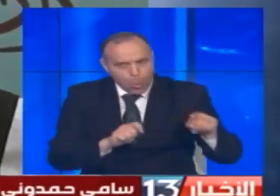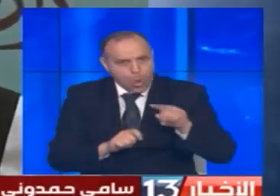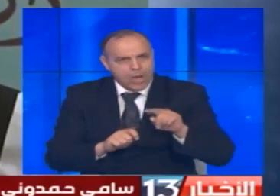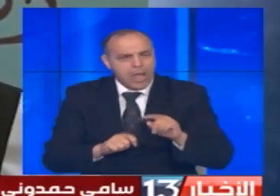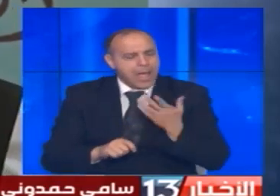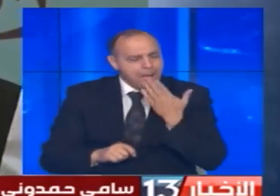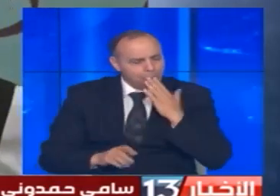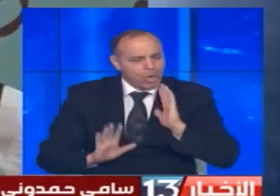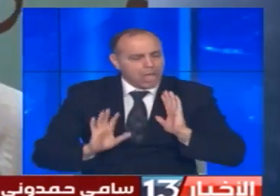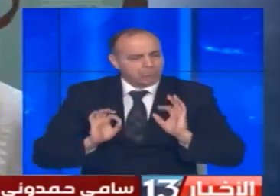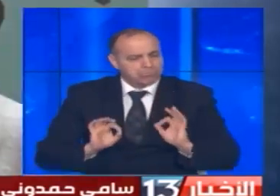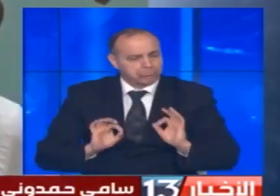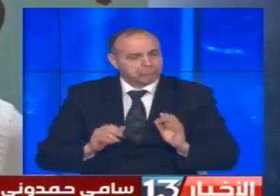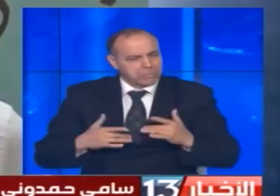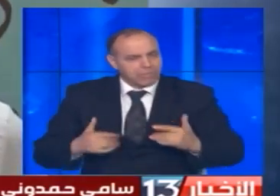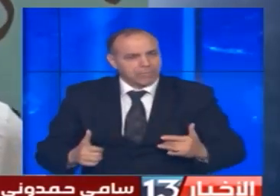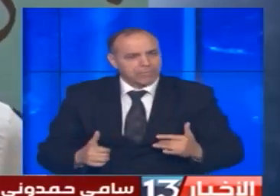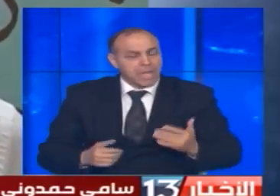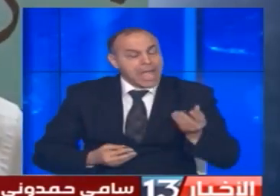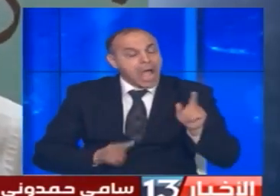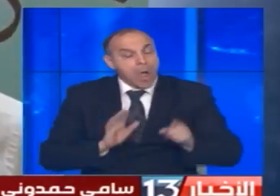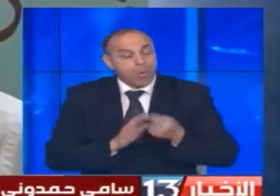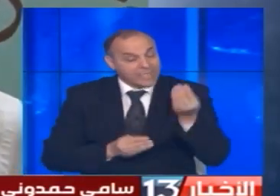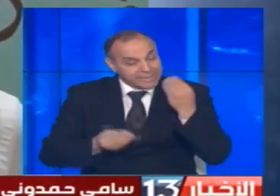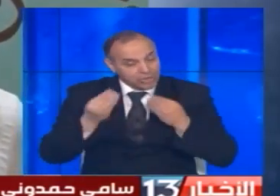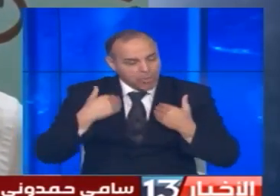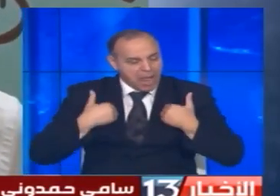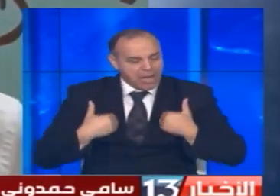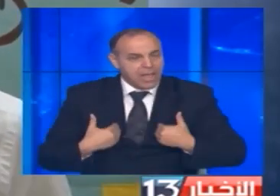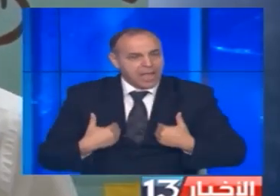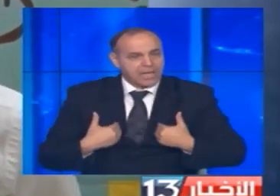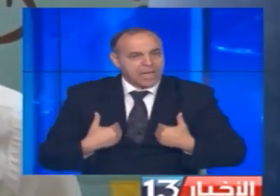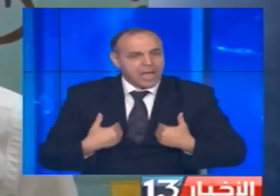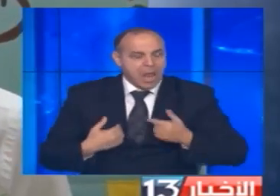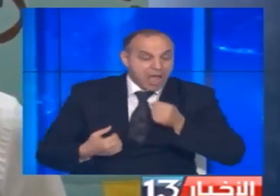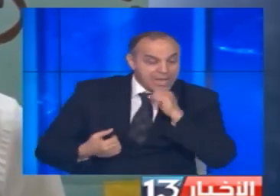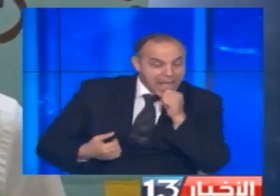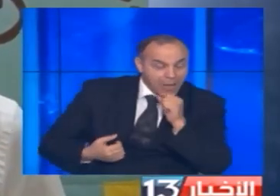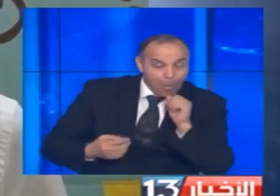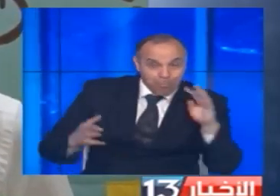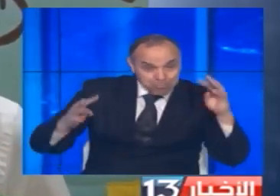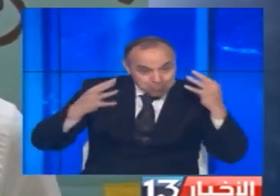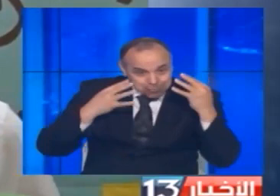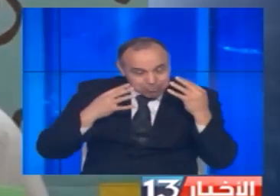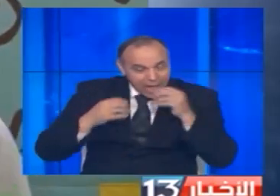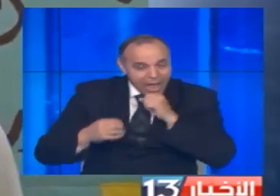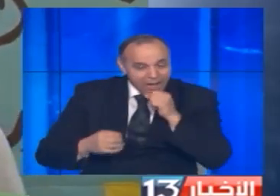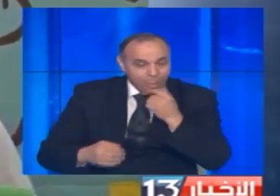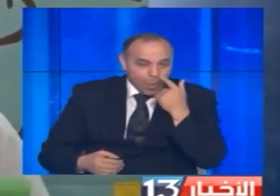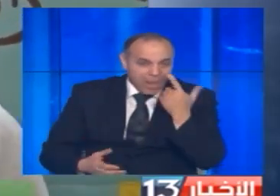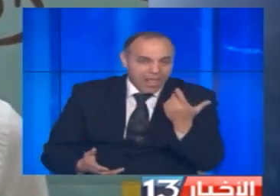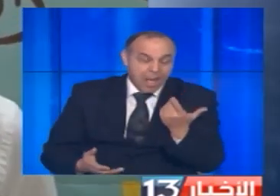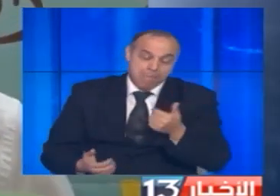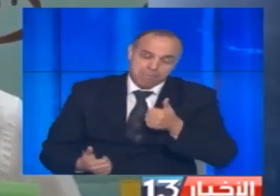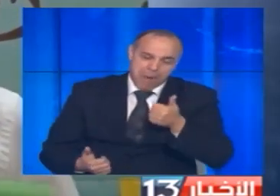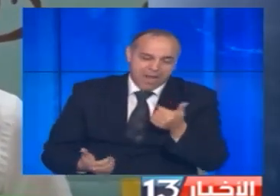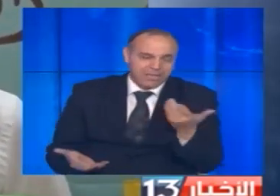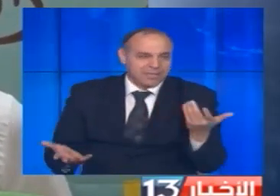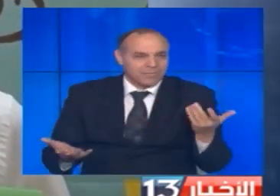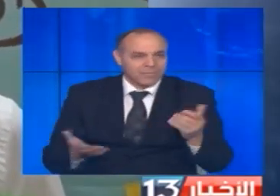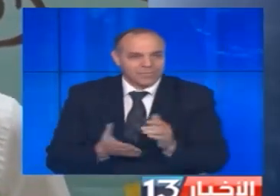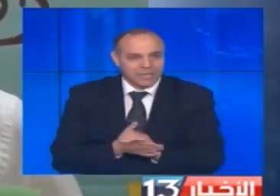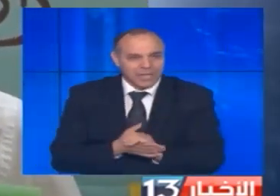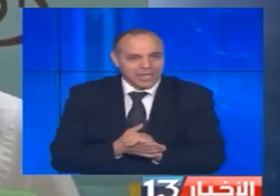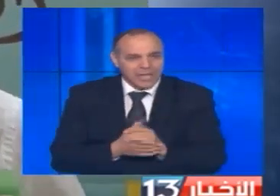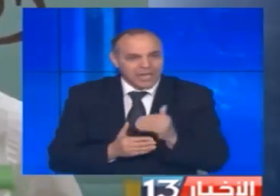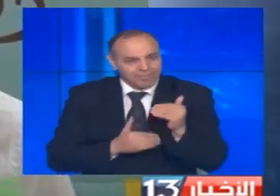الحمد لله صافا، اول اكسبيريونس معناتها باش سير سين وكل شيء، فهمتوا، باش تغني قدام العباد حاجه باهيه، فهمتوا،